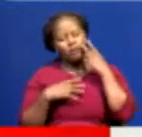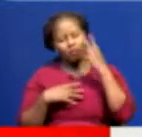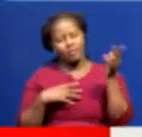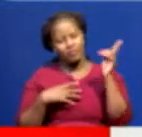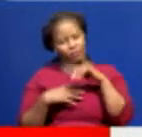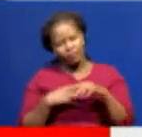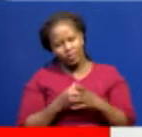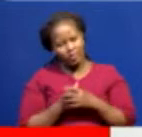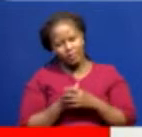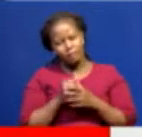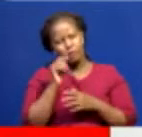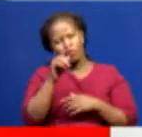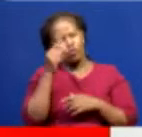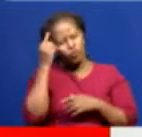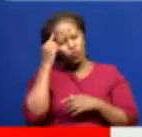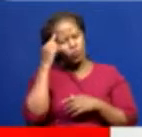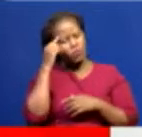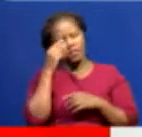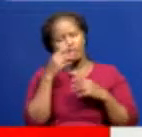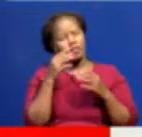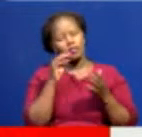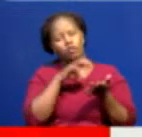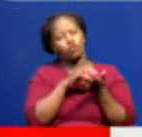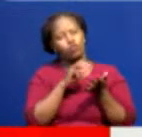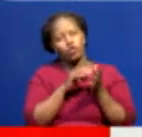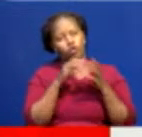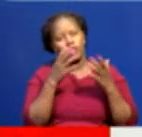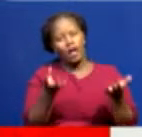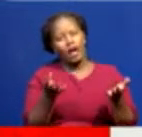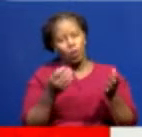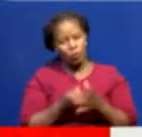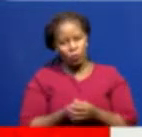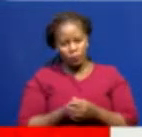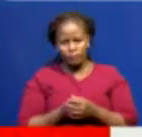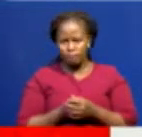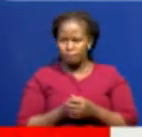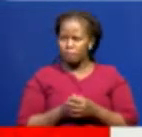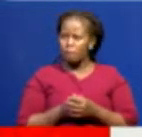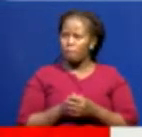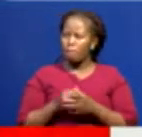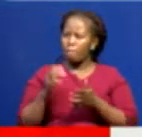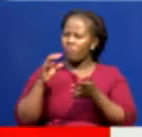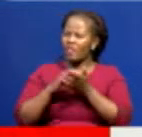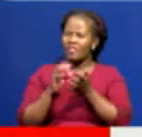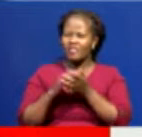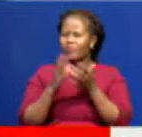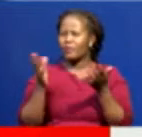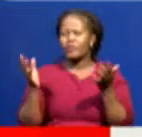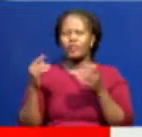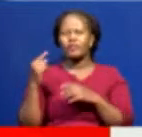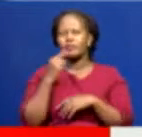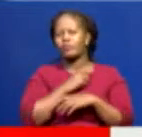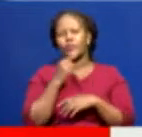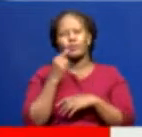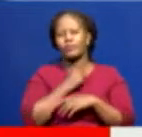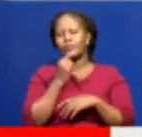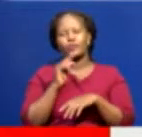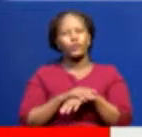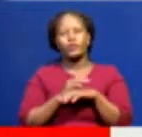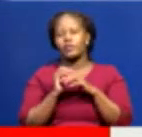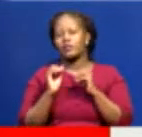yalivyokuwa, tathmini yako, unaweza kusema hali imekuwaje hizo siku? Hali imekuwa mbaya na sio